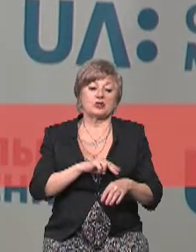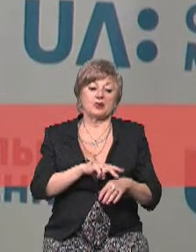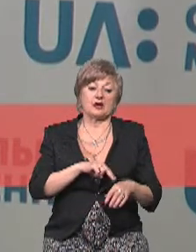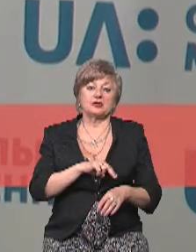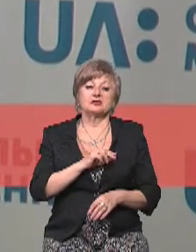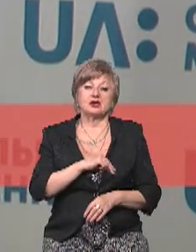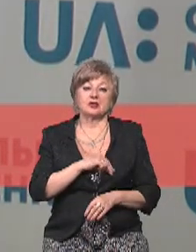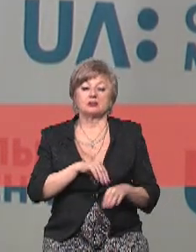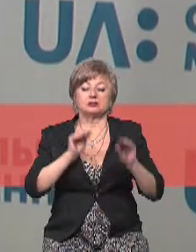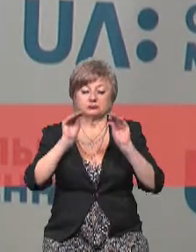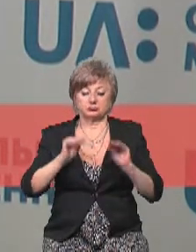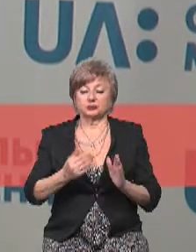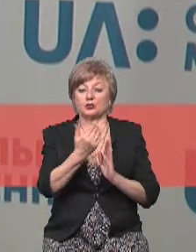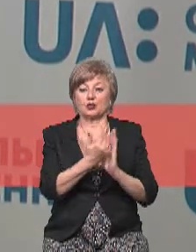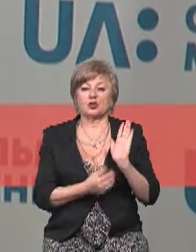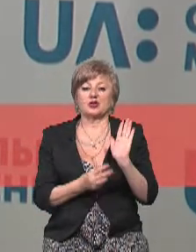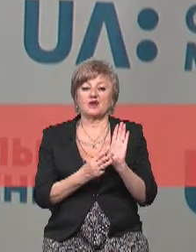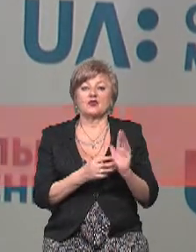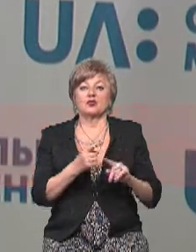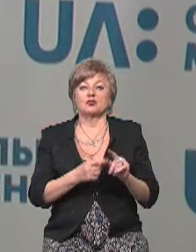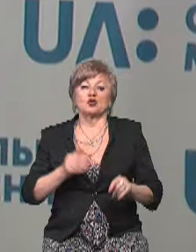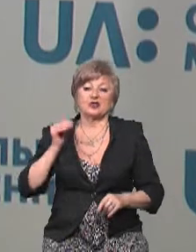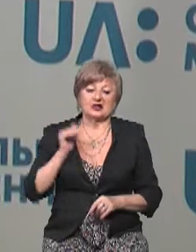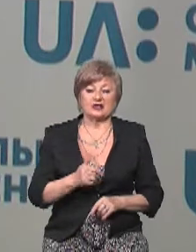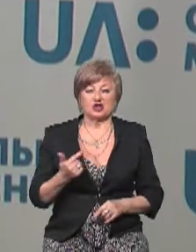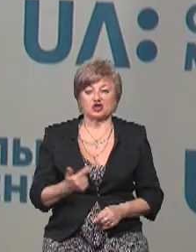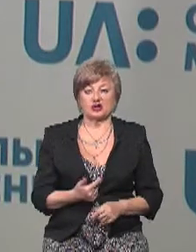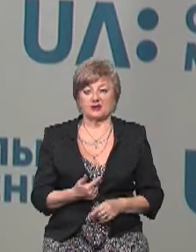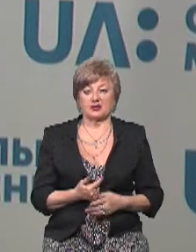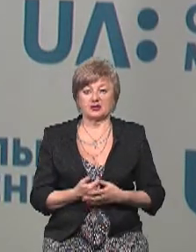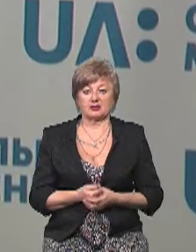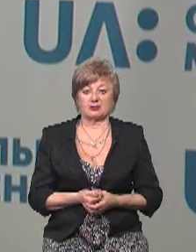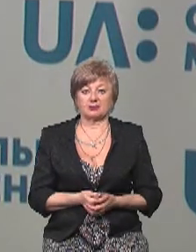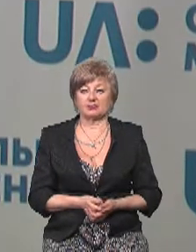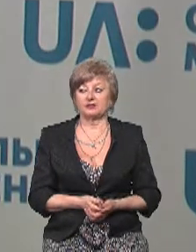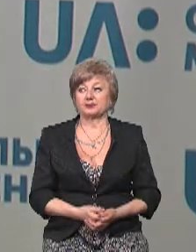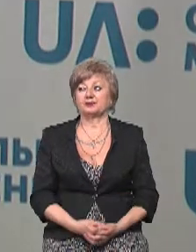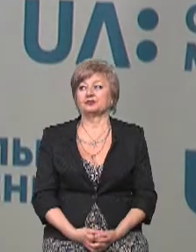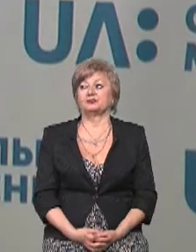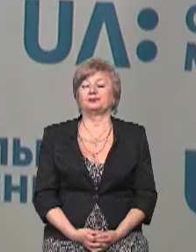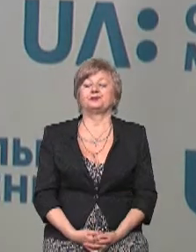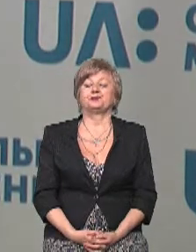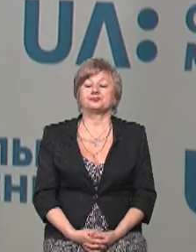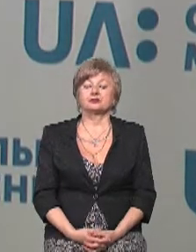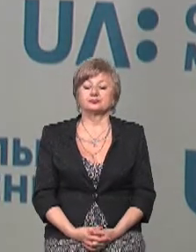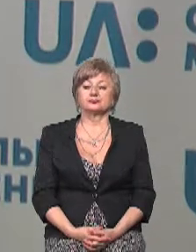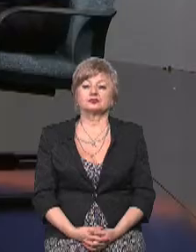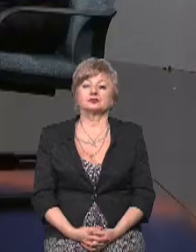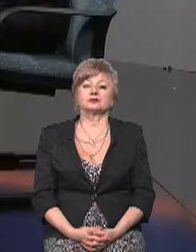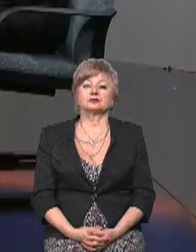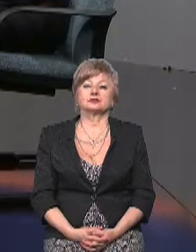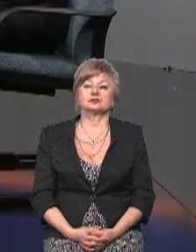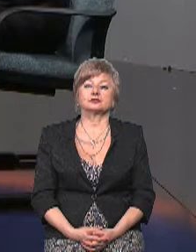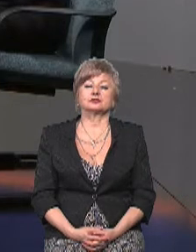складали адмінпротоколи на 8,5 тисяч гривень. Составляли адміністративні протоколи на 8,5